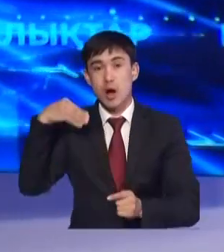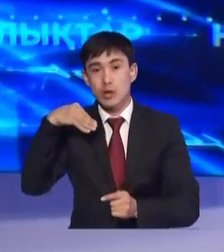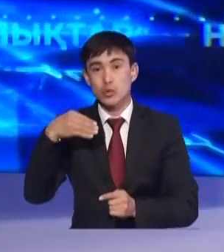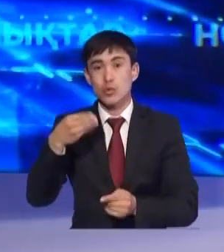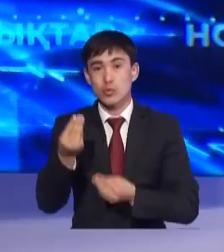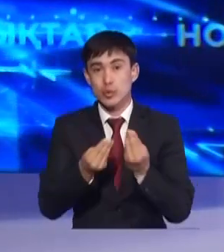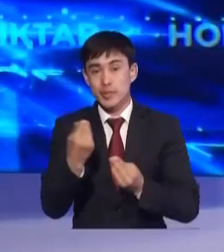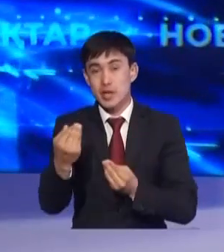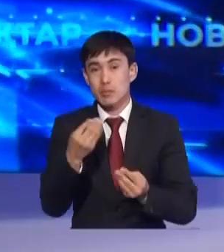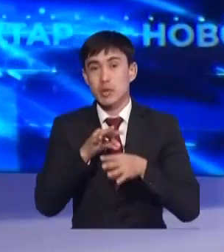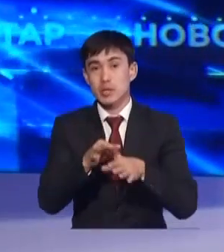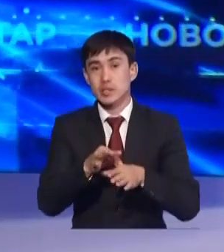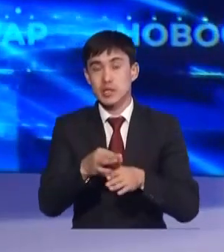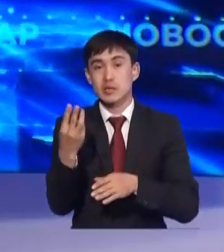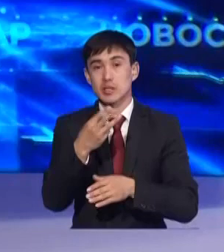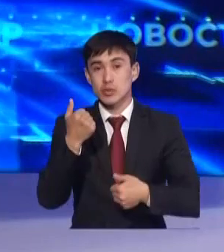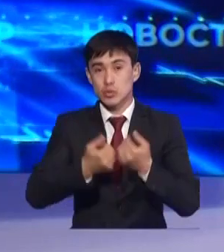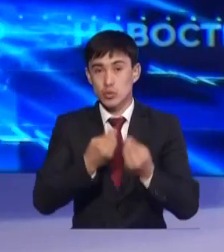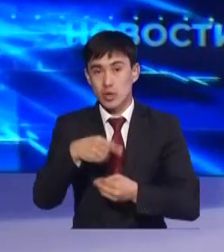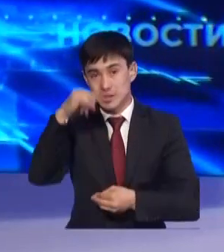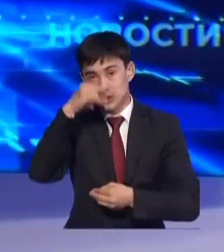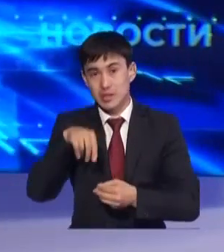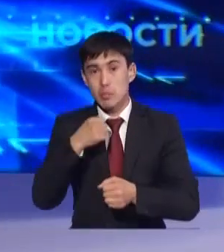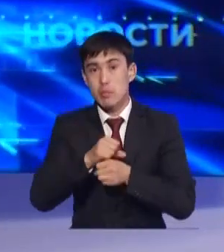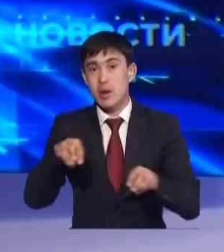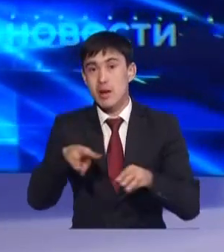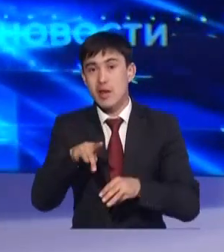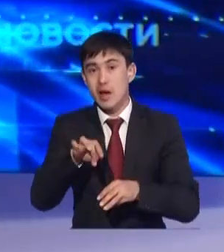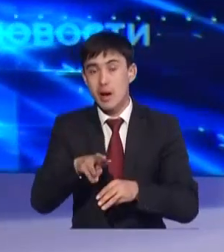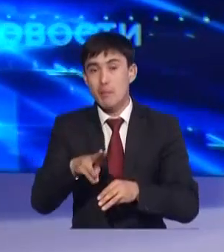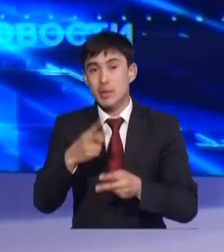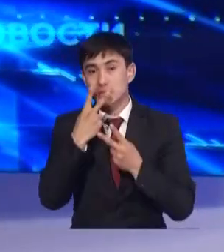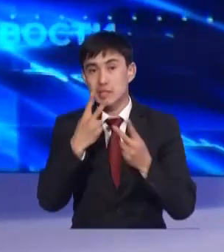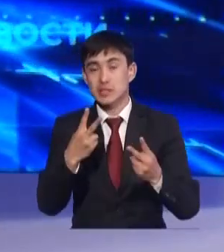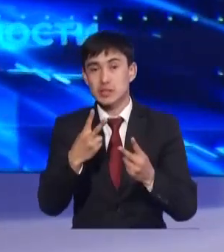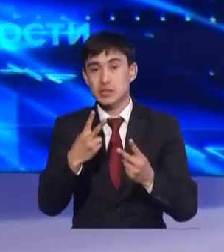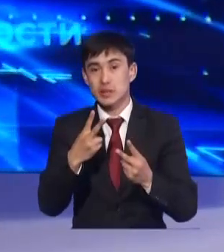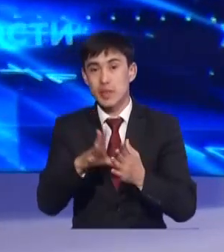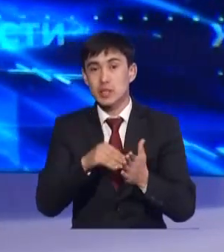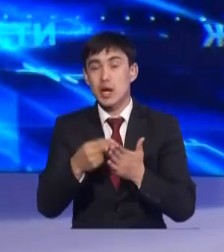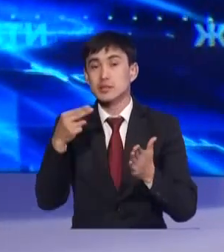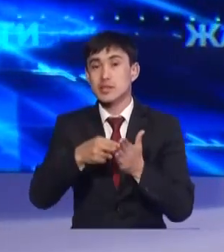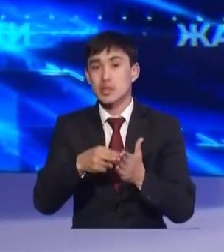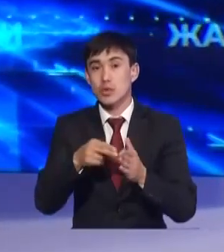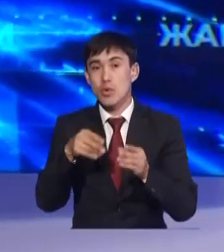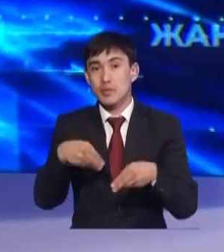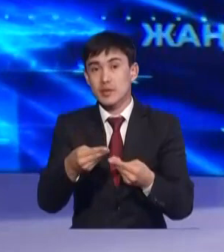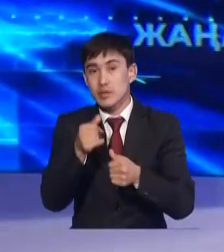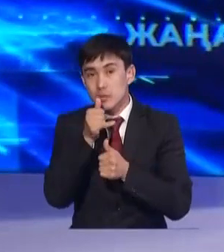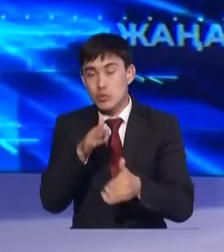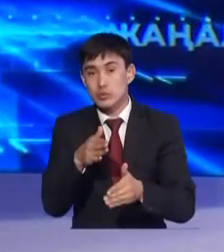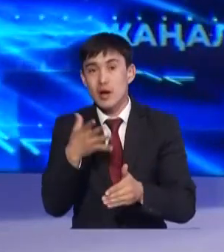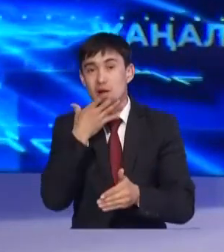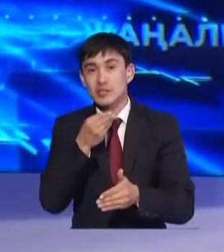Атырау игра проходила в рамках третьего тура казахстанской премьер-лиги и по зрелищности однозначную оценку дать нельзя но